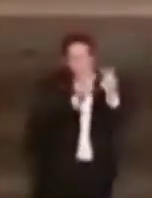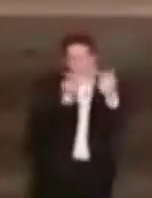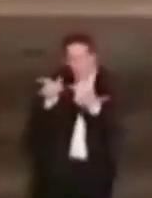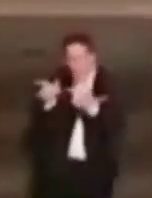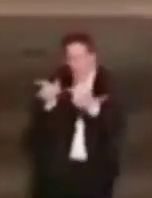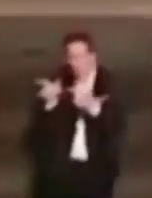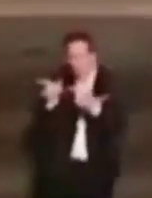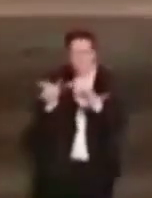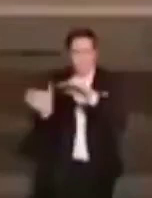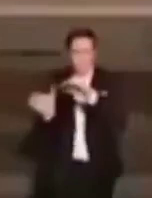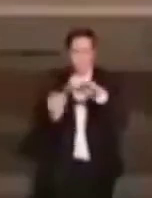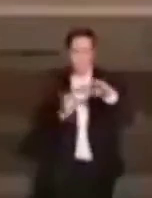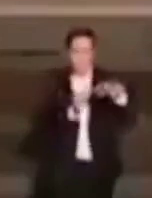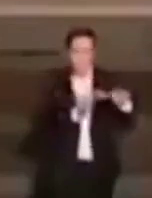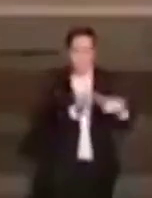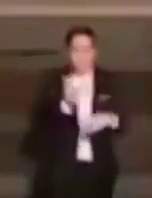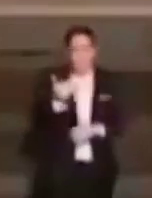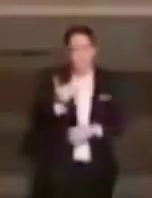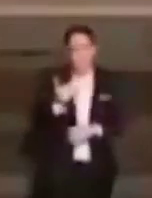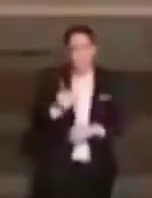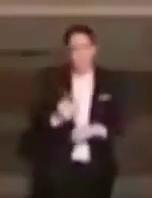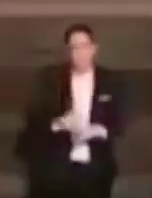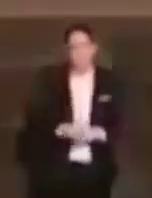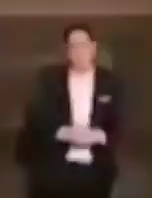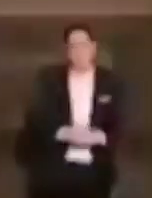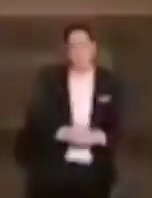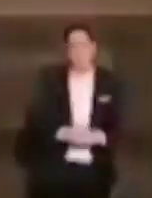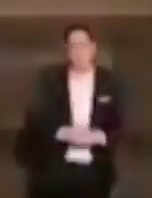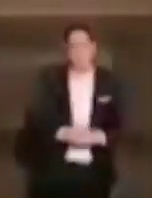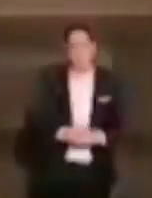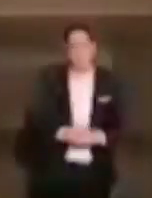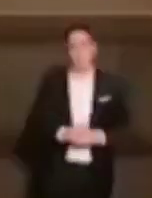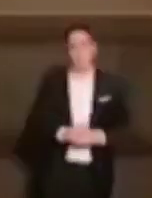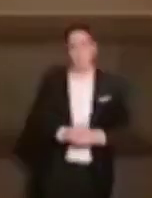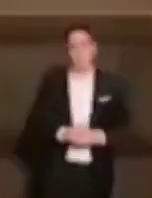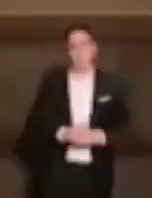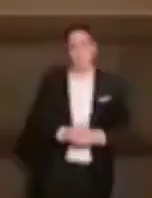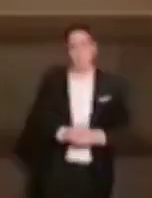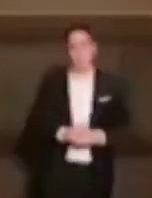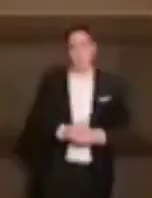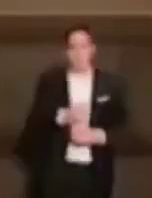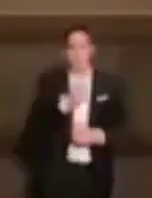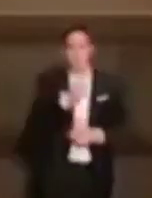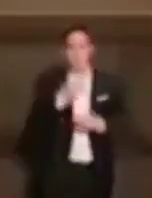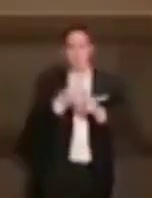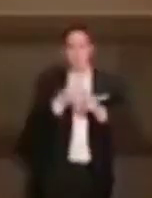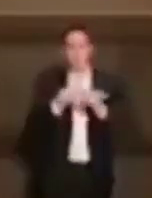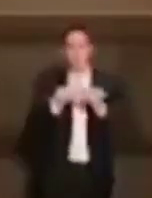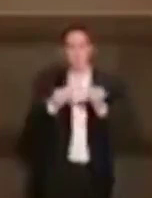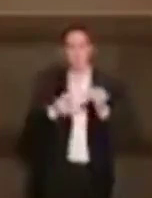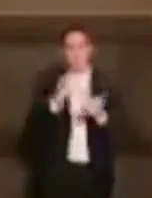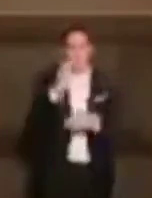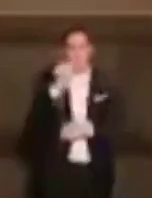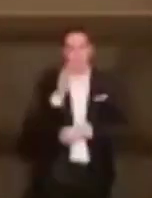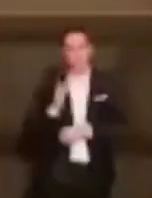ولی می خواهم حقیقت تلخی را بگویم که شما از کشته شدن یک معلم فرانسوی،